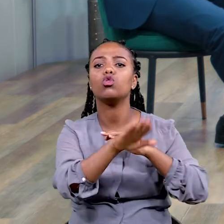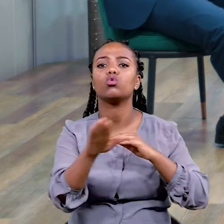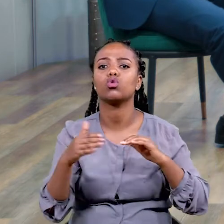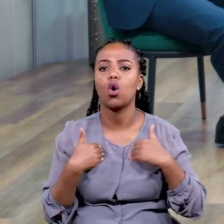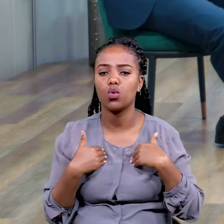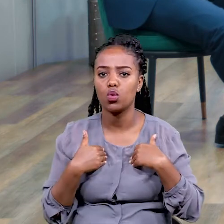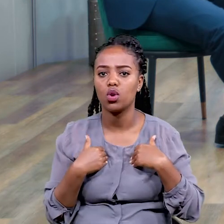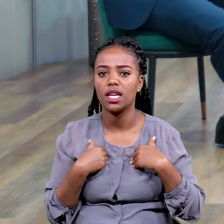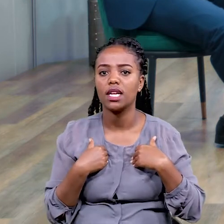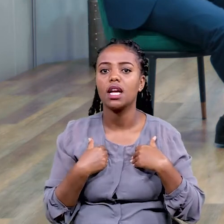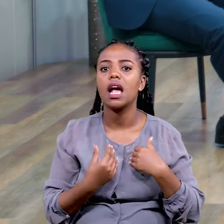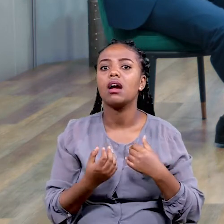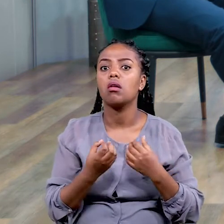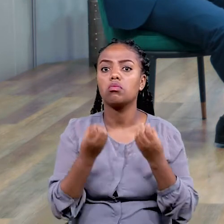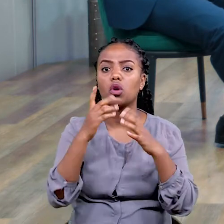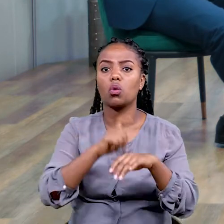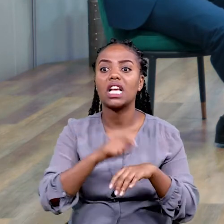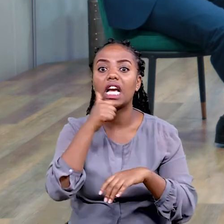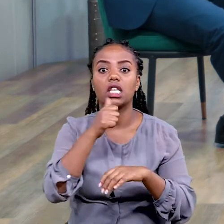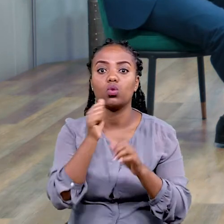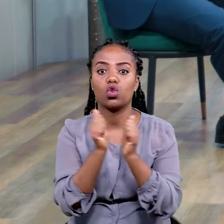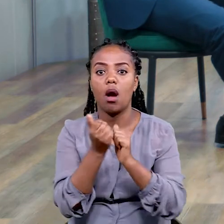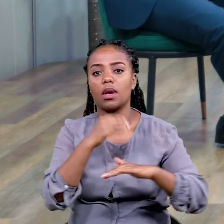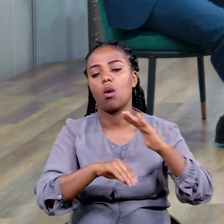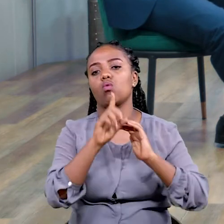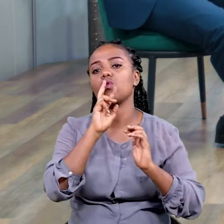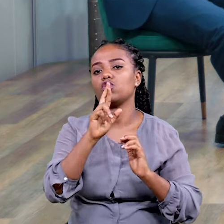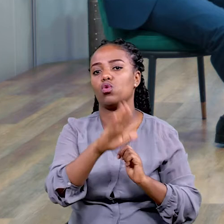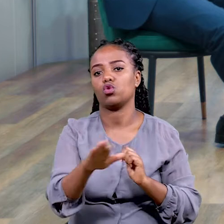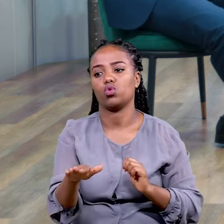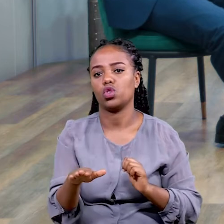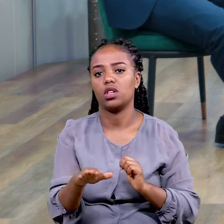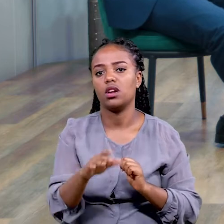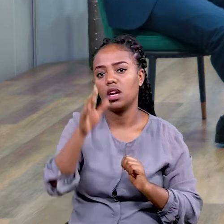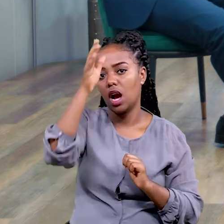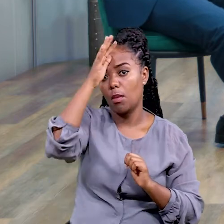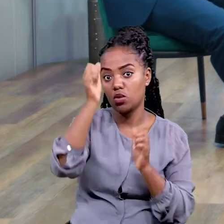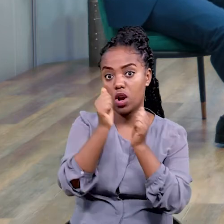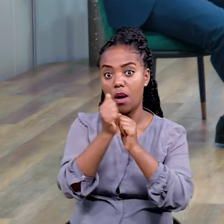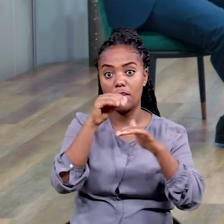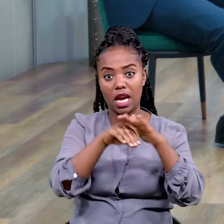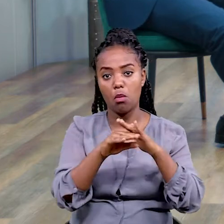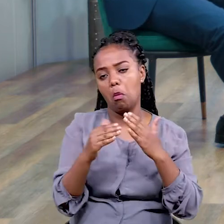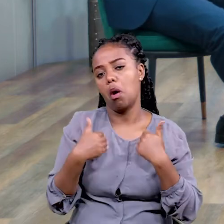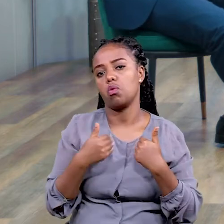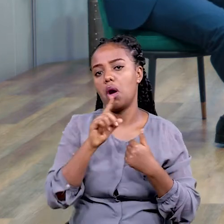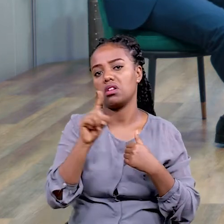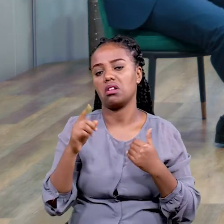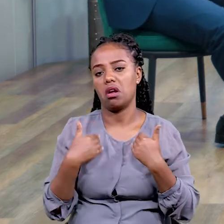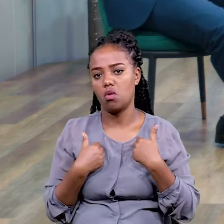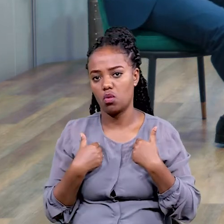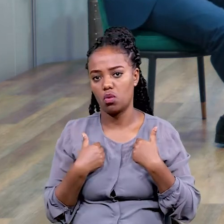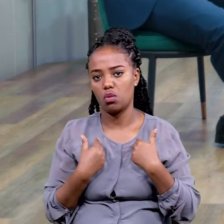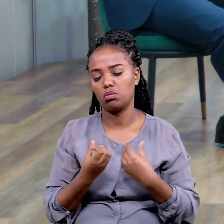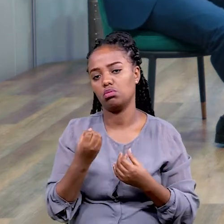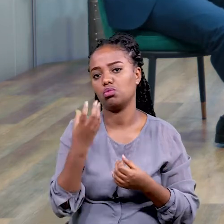የሚገቡ ልጆች አብዛኛውን ጊዜ ከሴቶች ጋር የሚገቡት ባይዘው፣ ግን ከአባቶቻቸው ጋር የሚገቡ ደግሞ አሉ፣